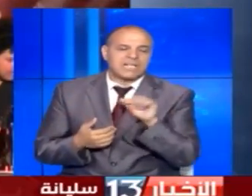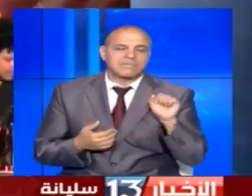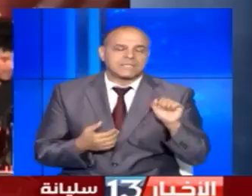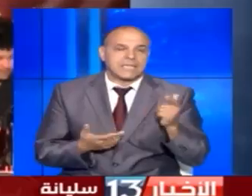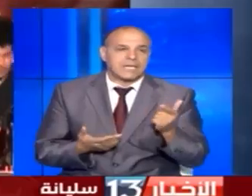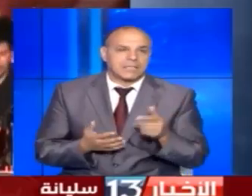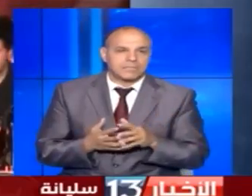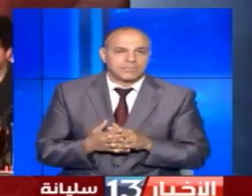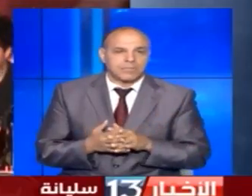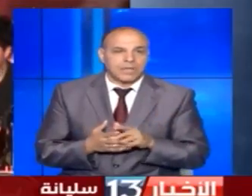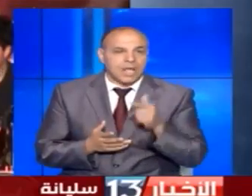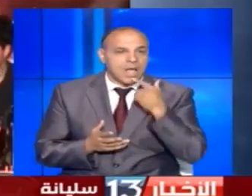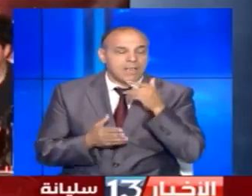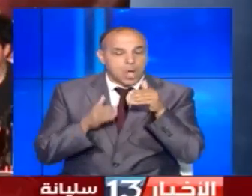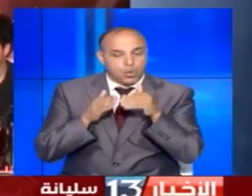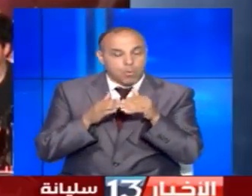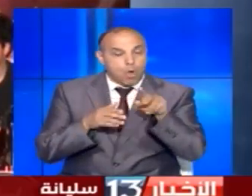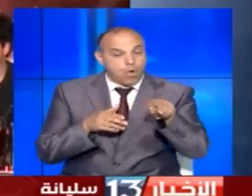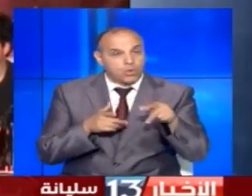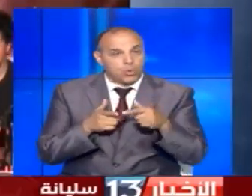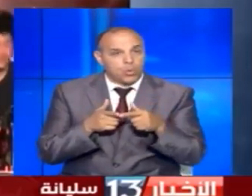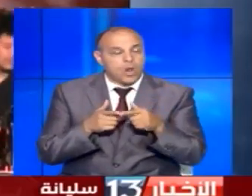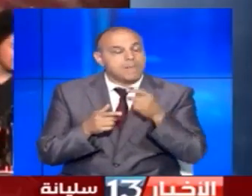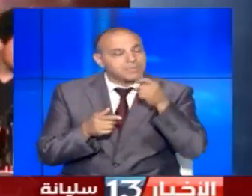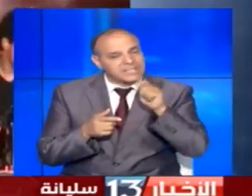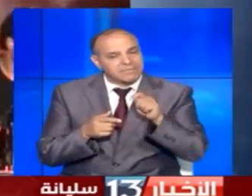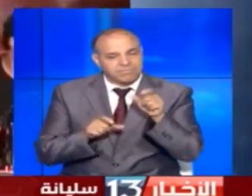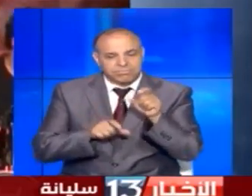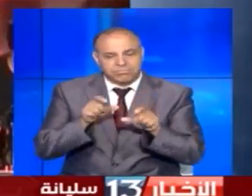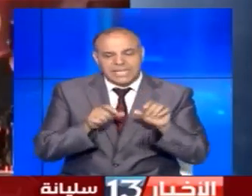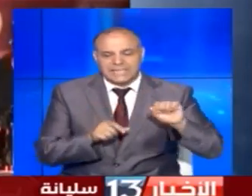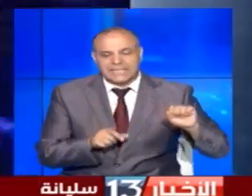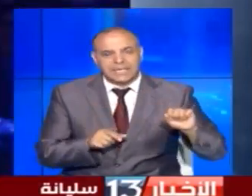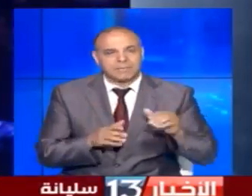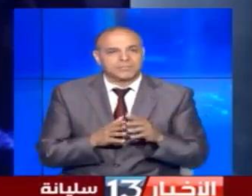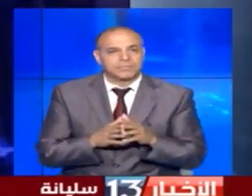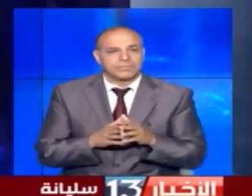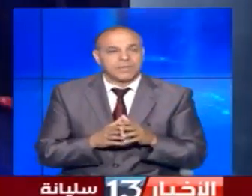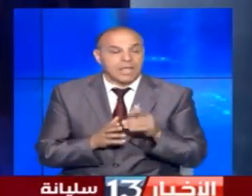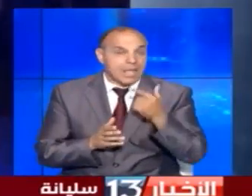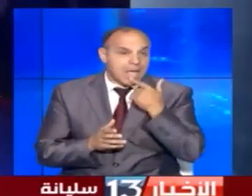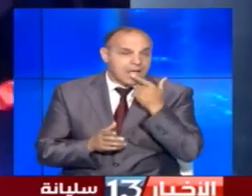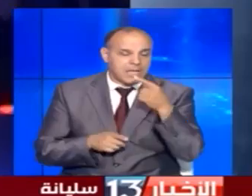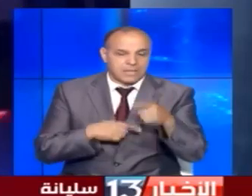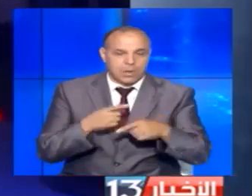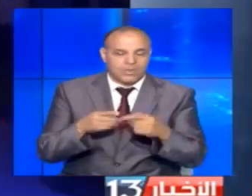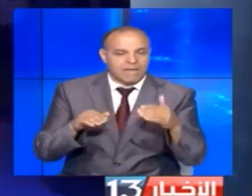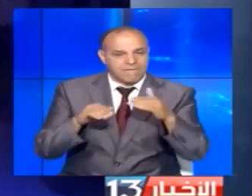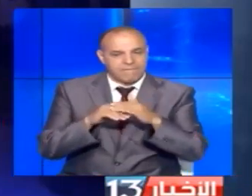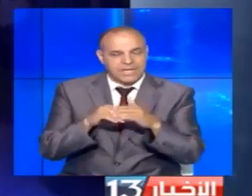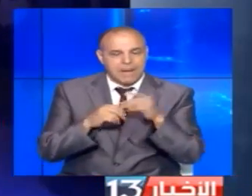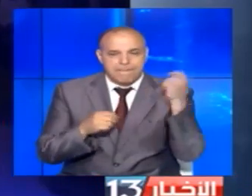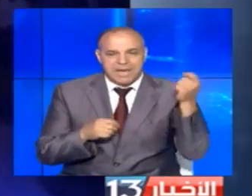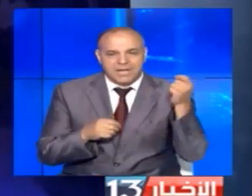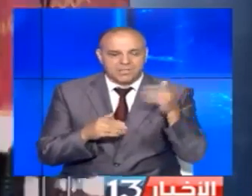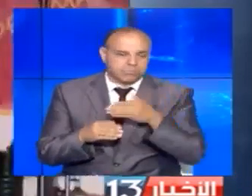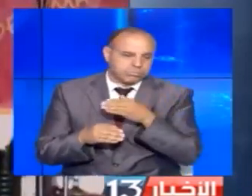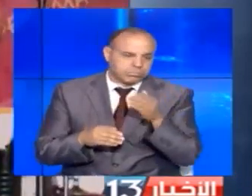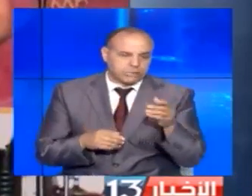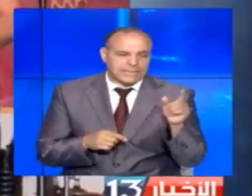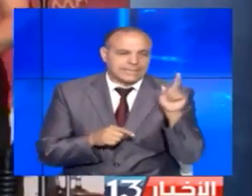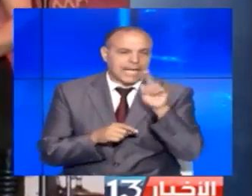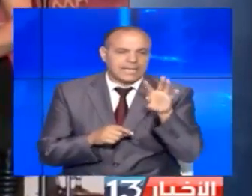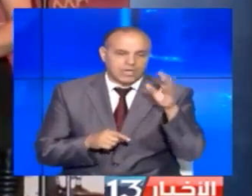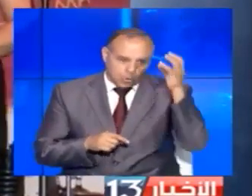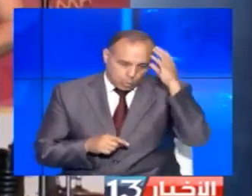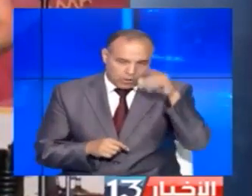سيليانا، وهو المطلب الأساسي والملح لأهالي الجهة. هذا وتتواصل سهرات المهرجان إلى غاية 19